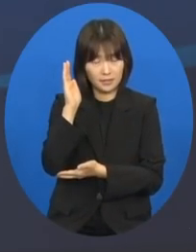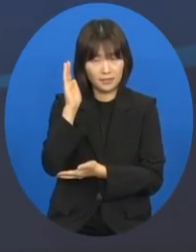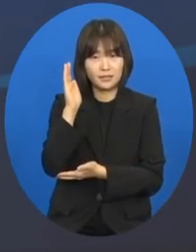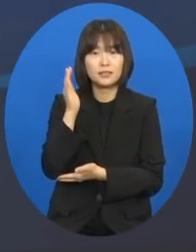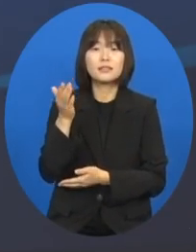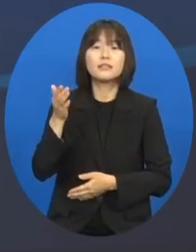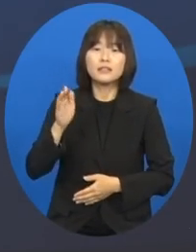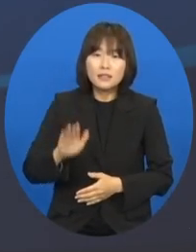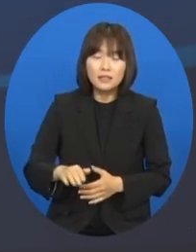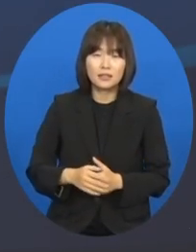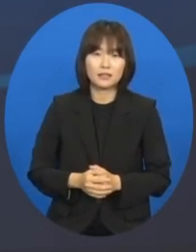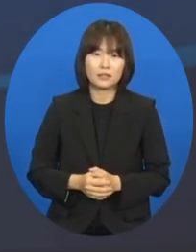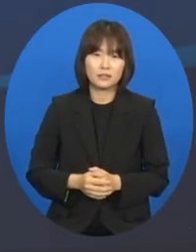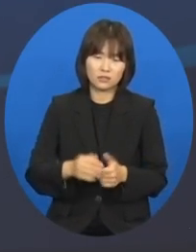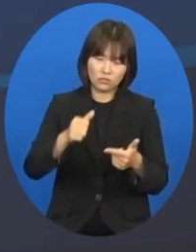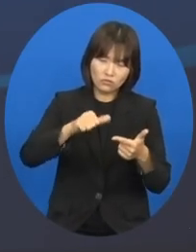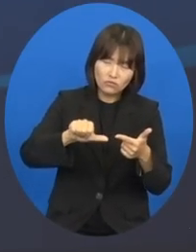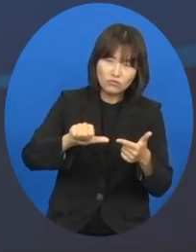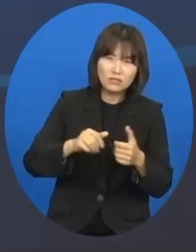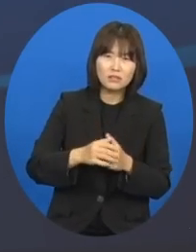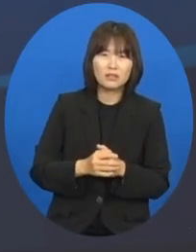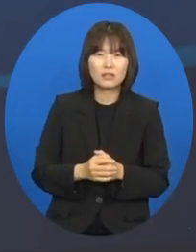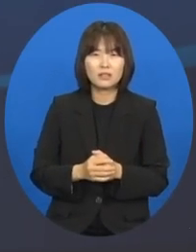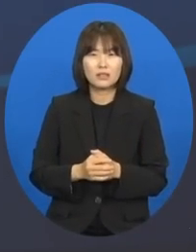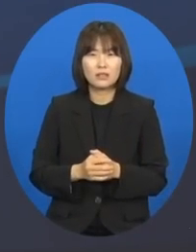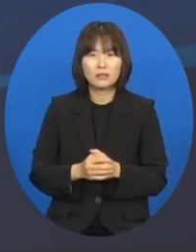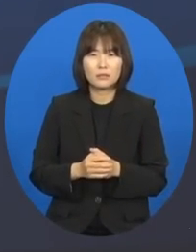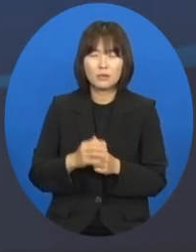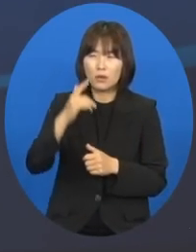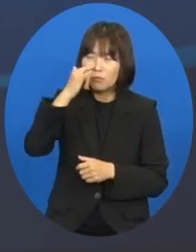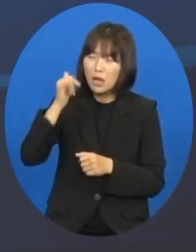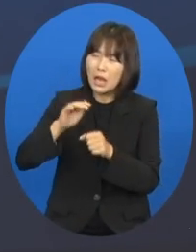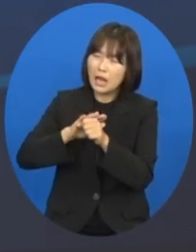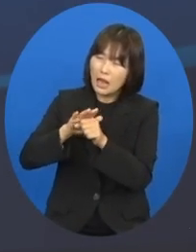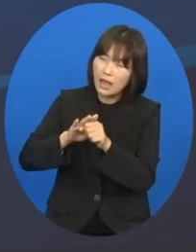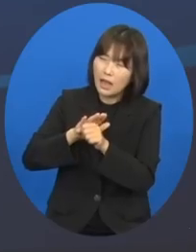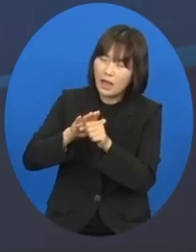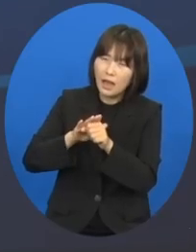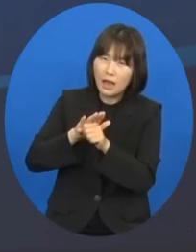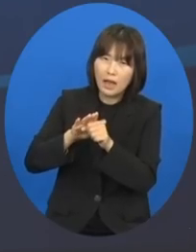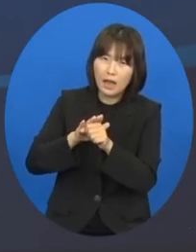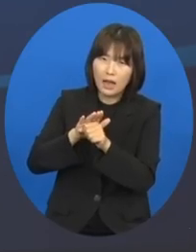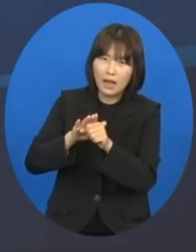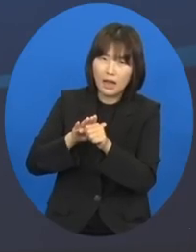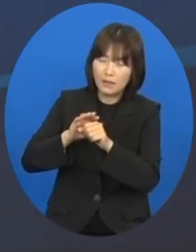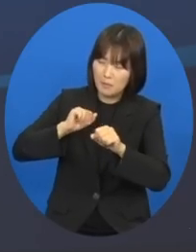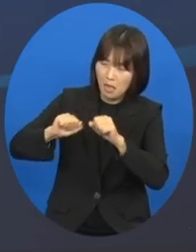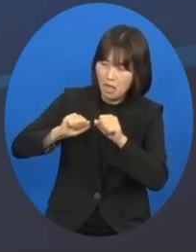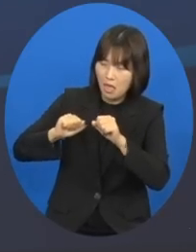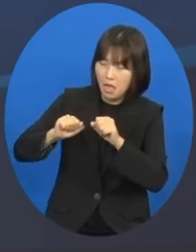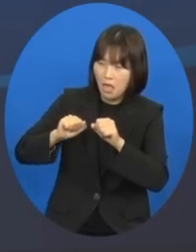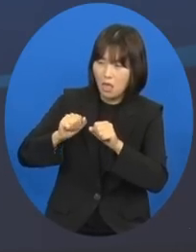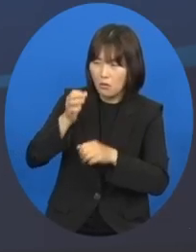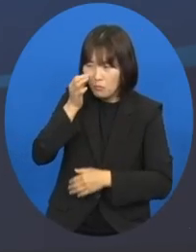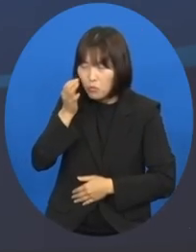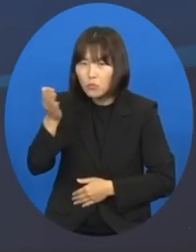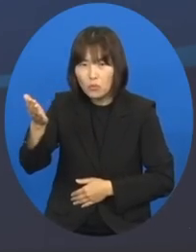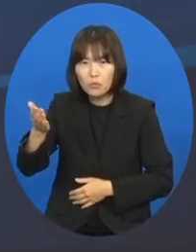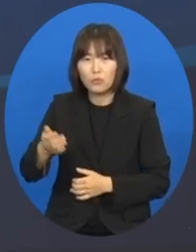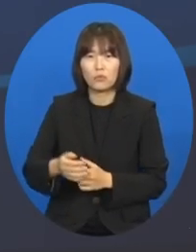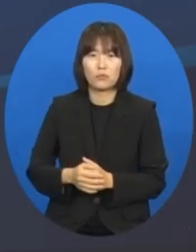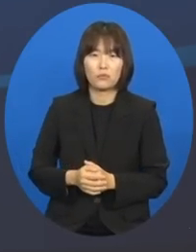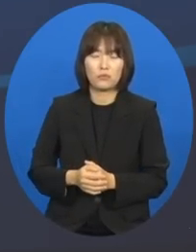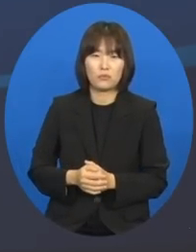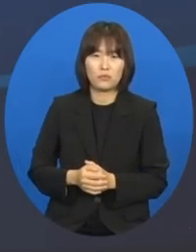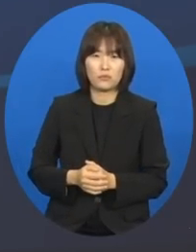둘째는 온갖 애교를 부려서 부모에게 사랑을 받고 제가 아까 그 카드 읽어드렸잖아요 그런 것처럼